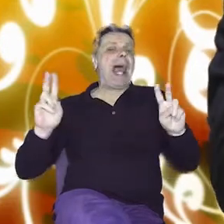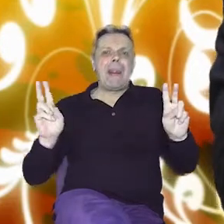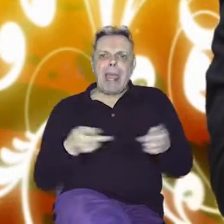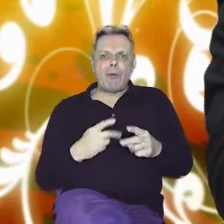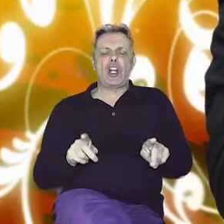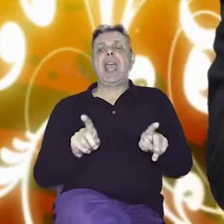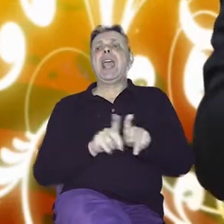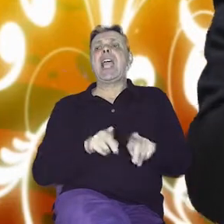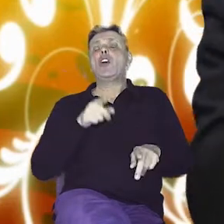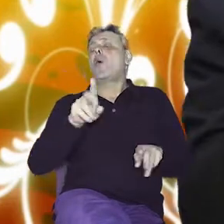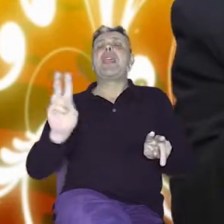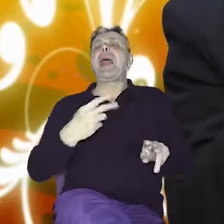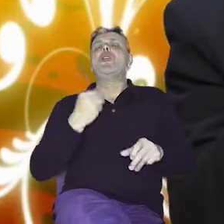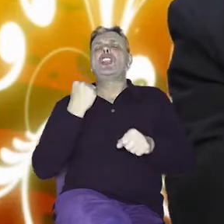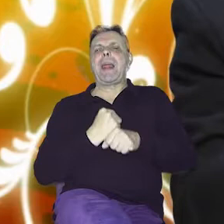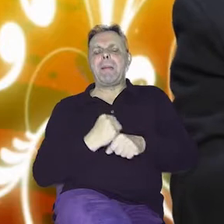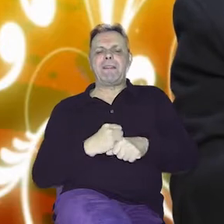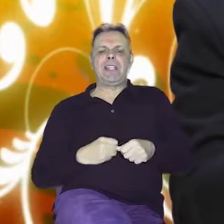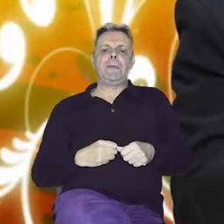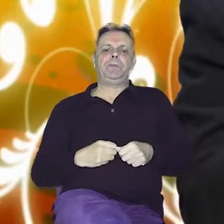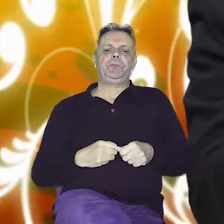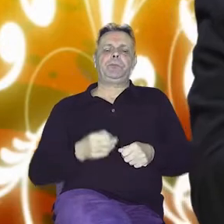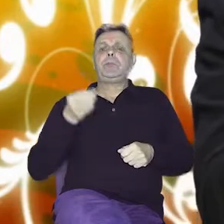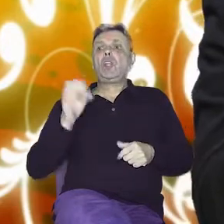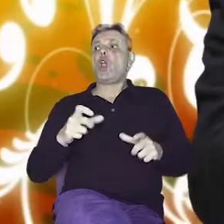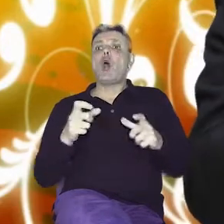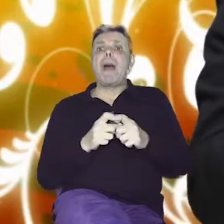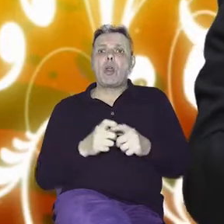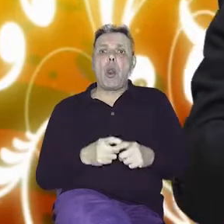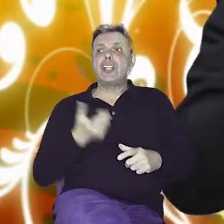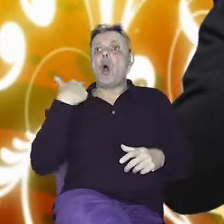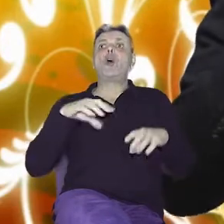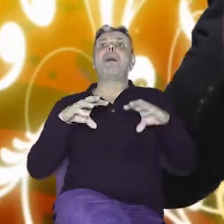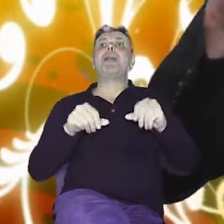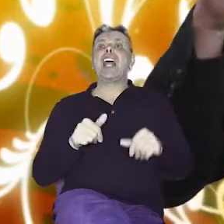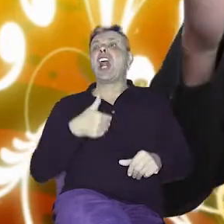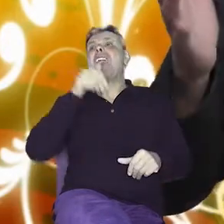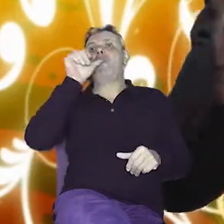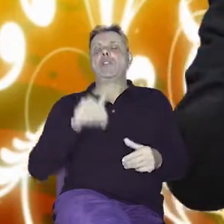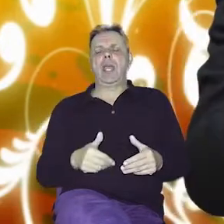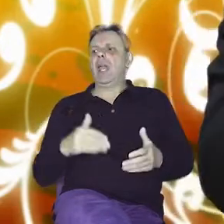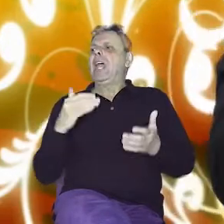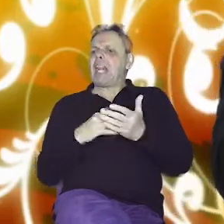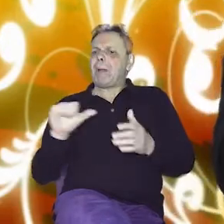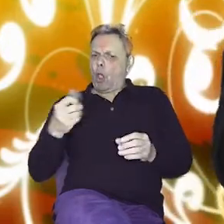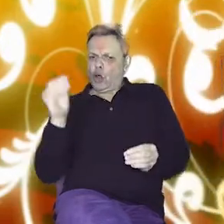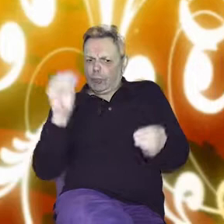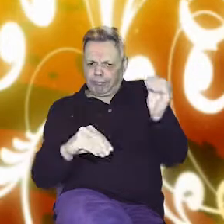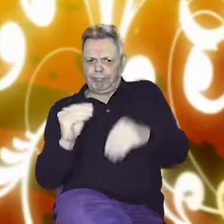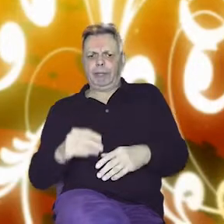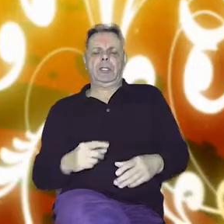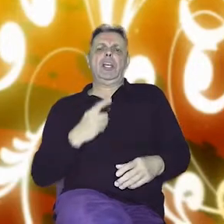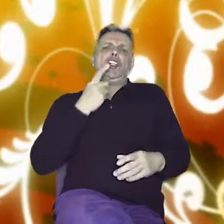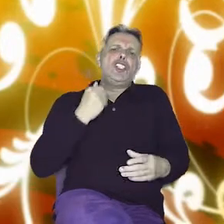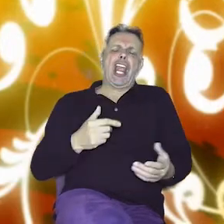ođer je trpće za sebe. Jel? Dakle, rana ne može, kao što vi ne možete napraviti ne znam, dobar kolač